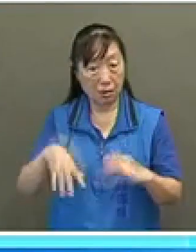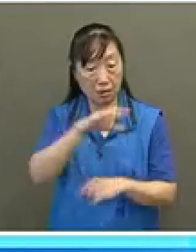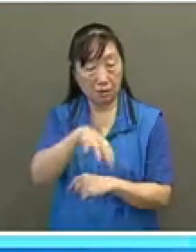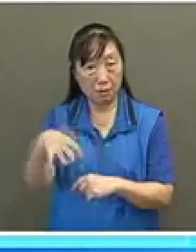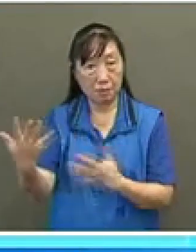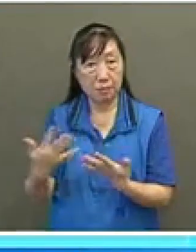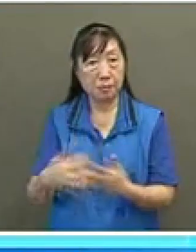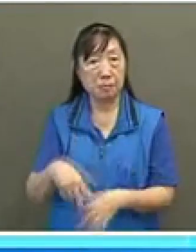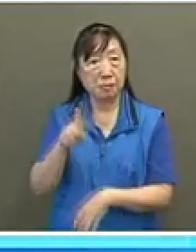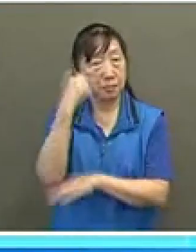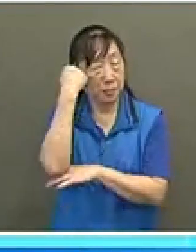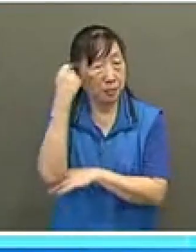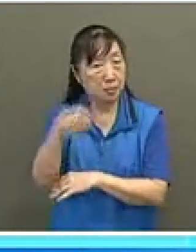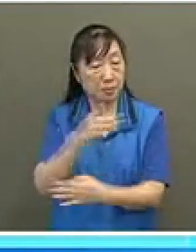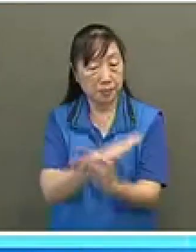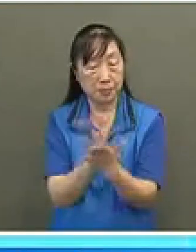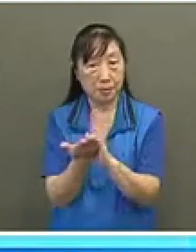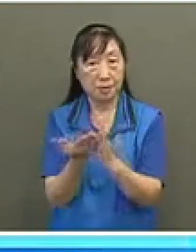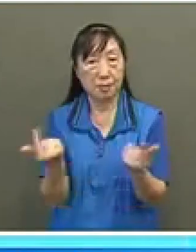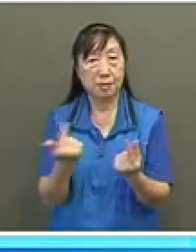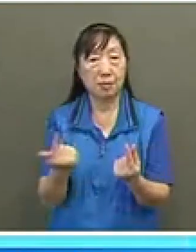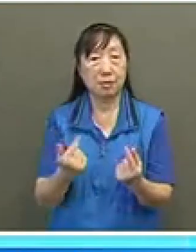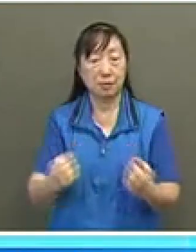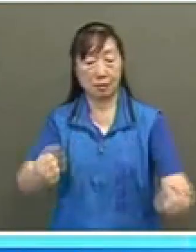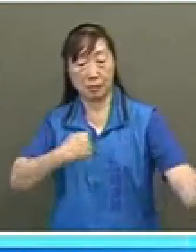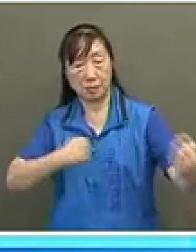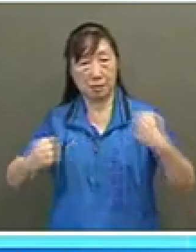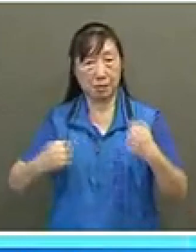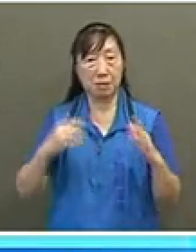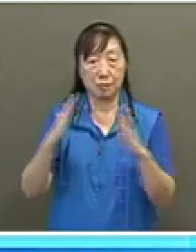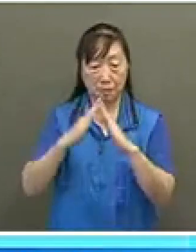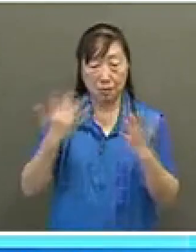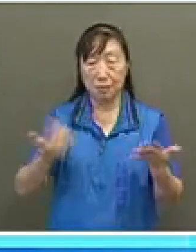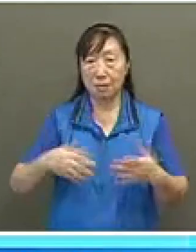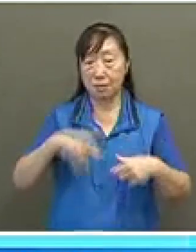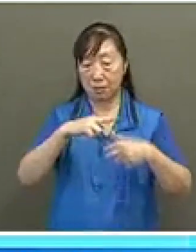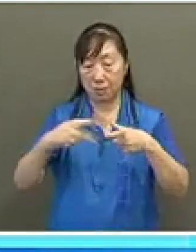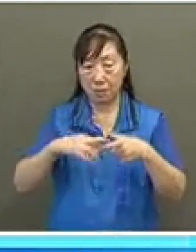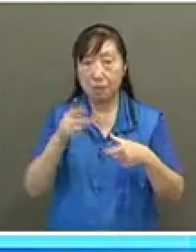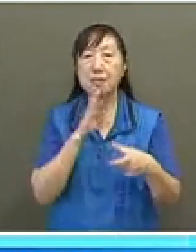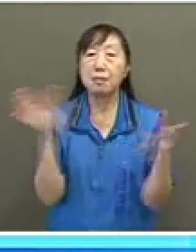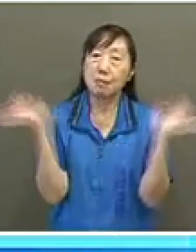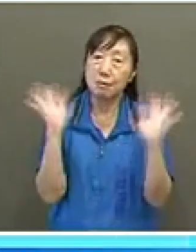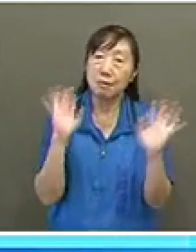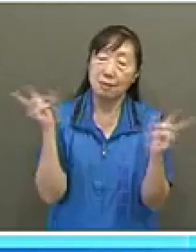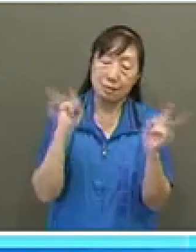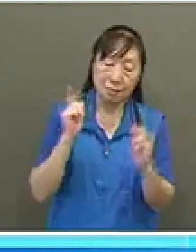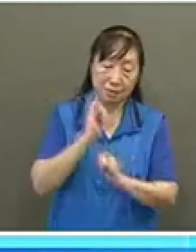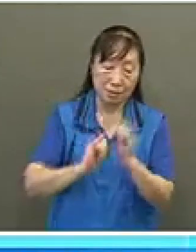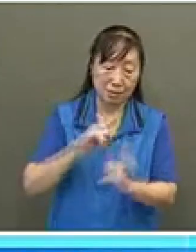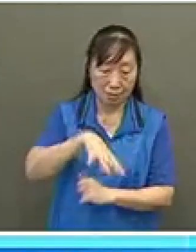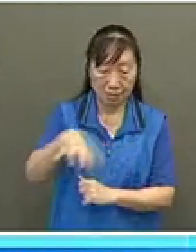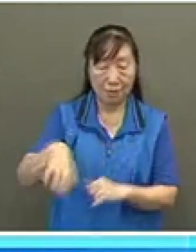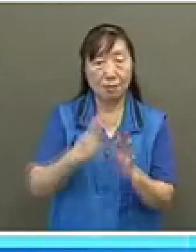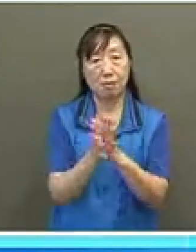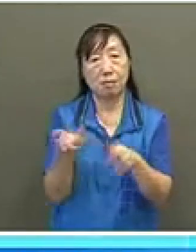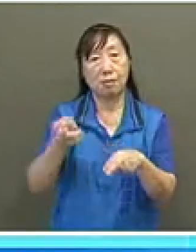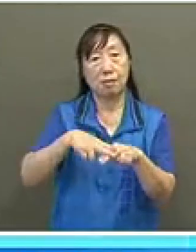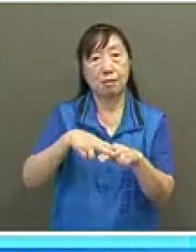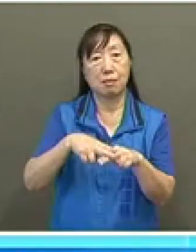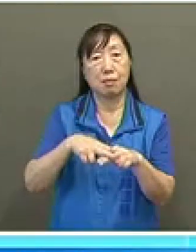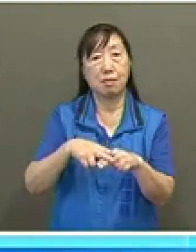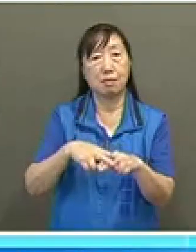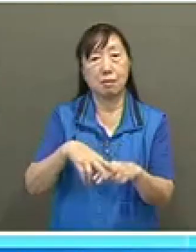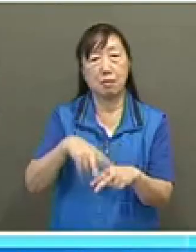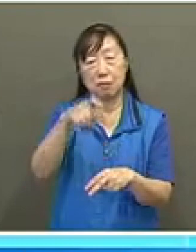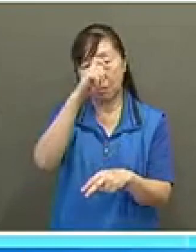宿业的附属设施，包括健身房、游泳池、儿童游乐室，暂不开放。我想市民朋